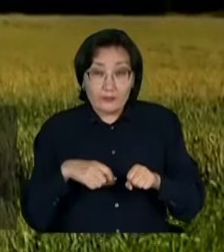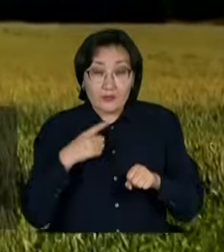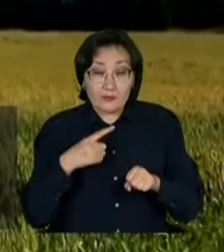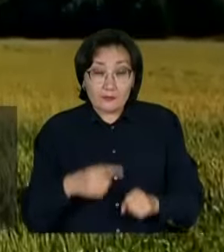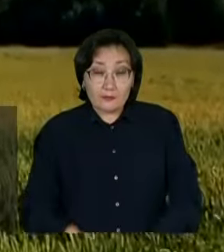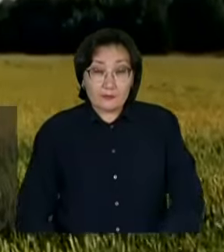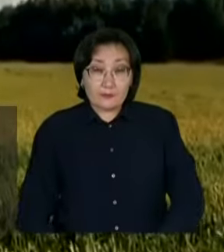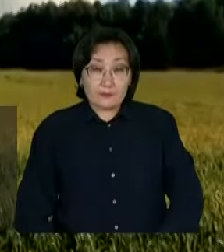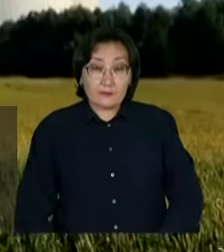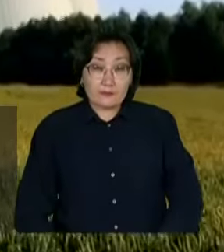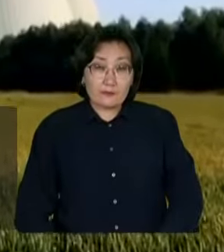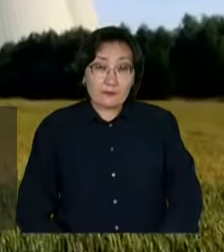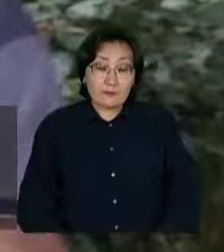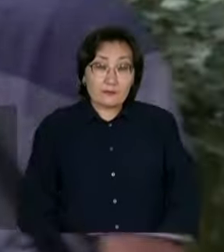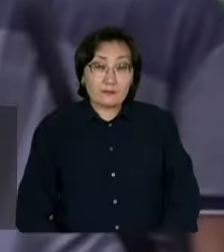айтады.